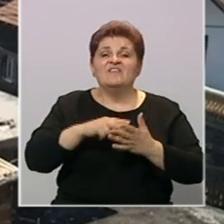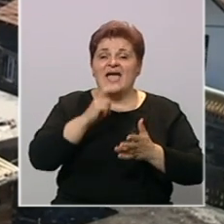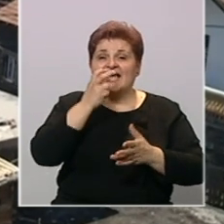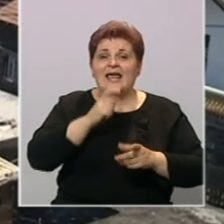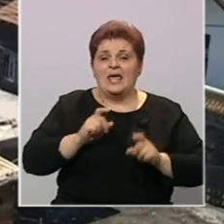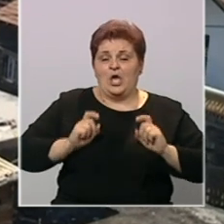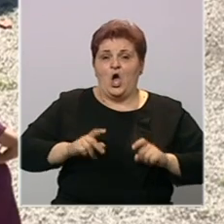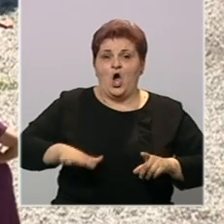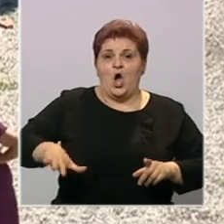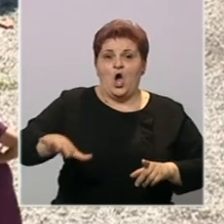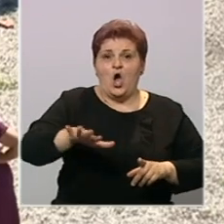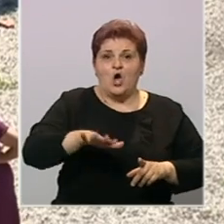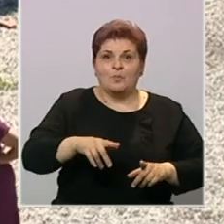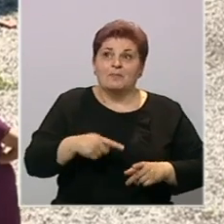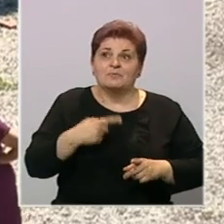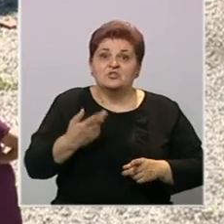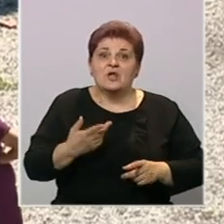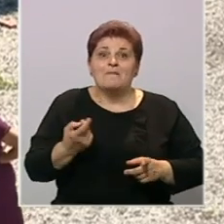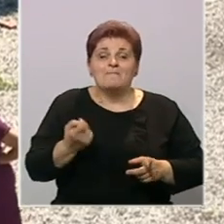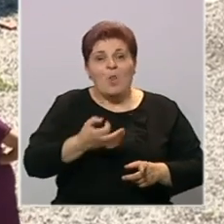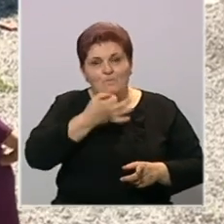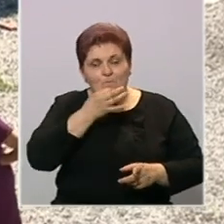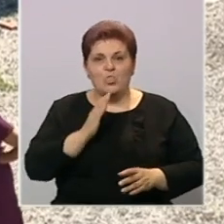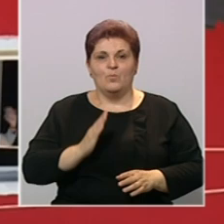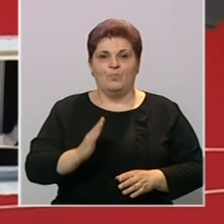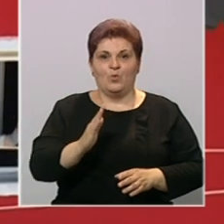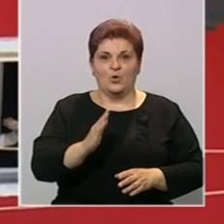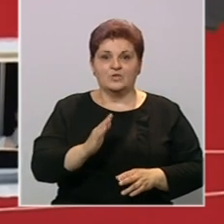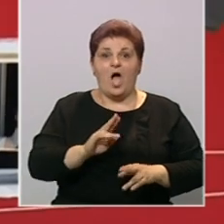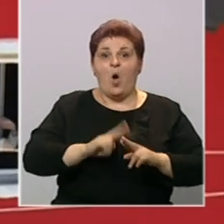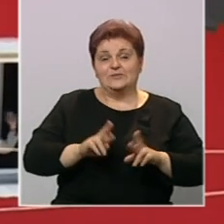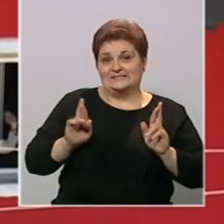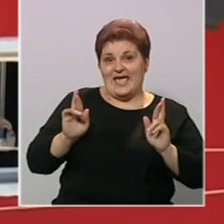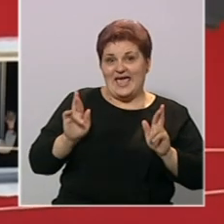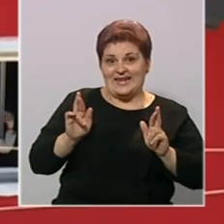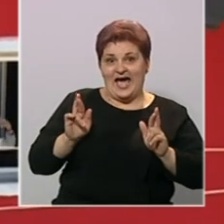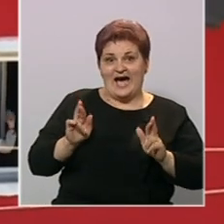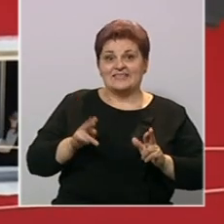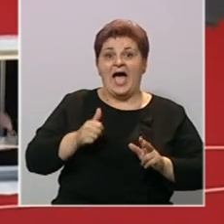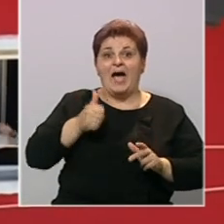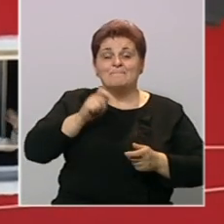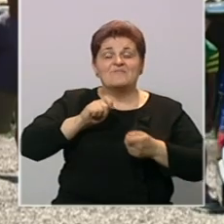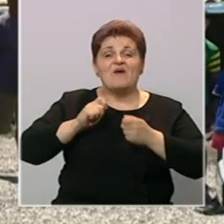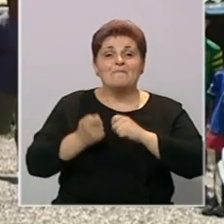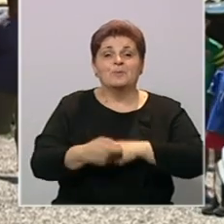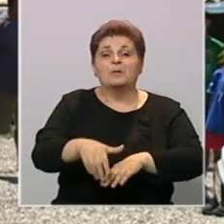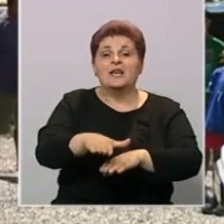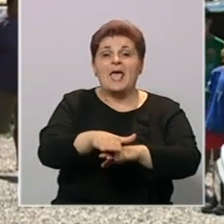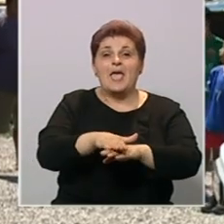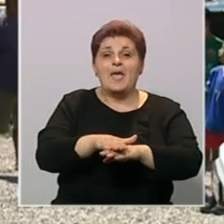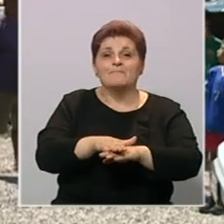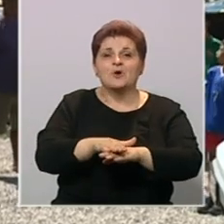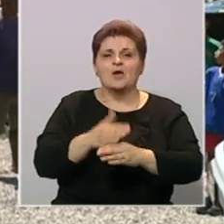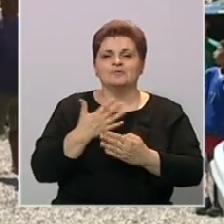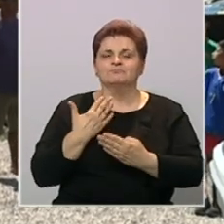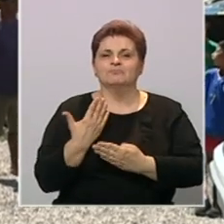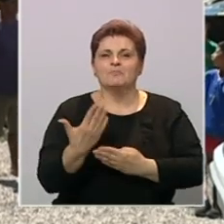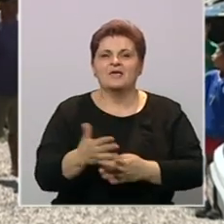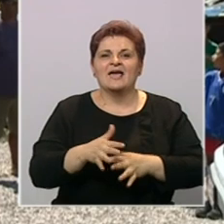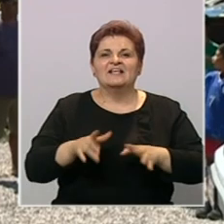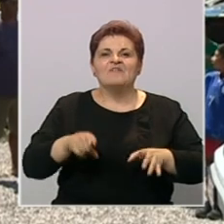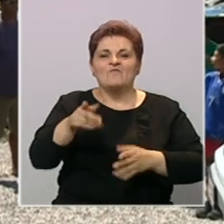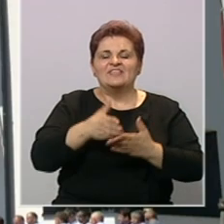romske nacionalnosti nagovještava malo svjetliju budućnost. Ostaje nada da će one kao prva promjena pokrenuti domino efekt razvoja kako bi